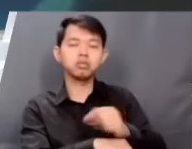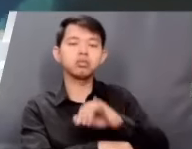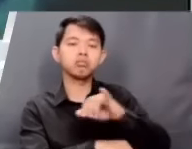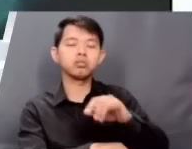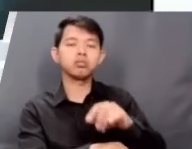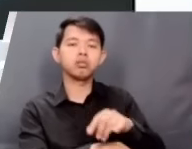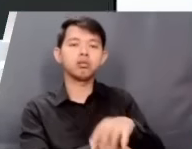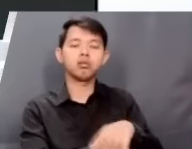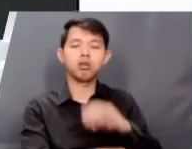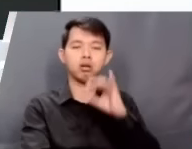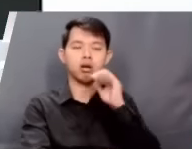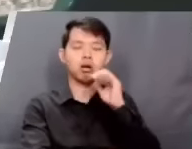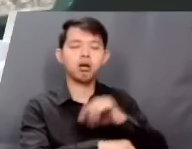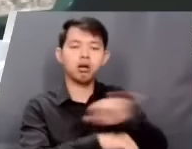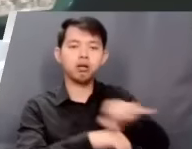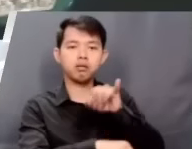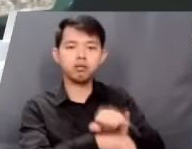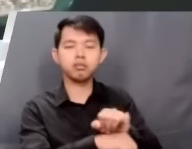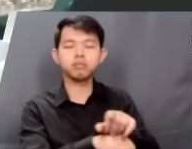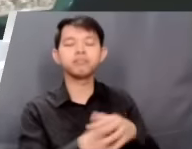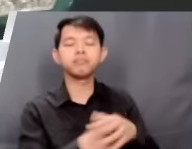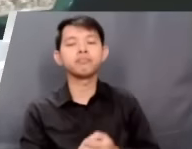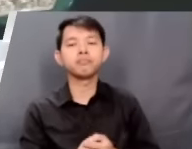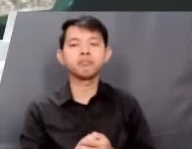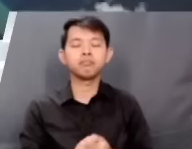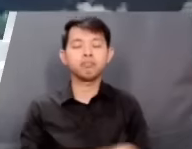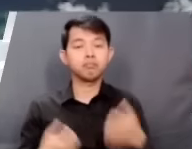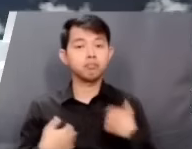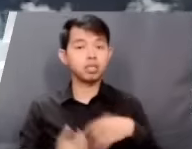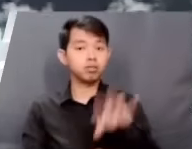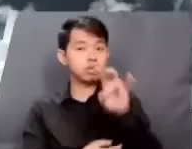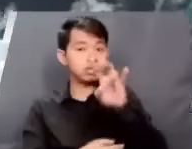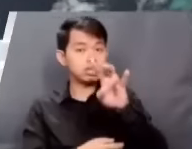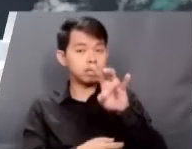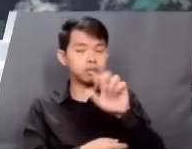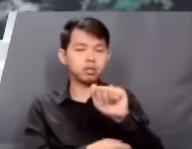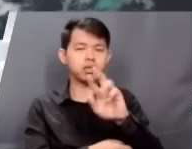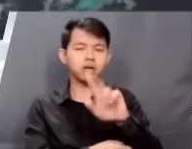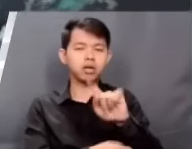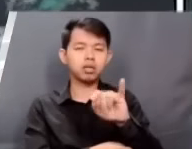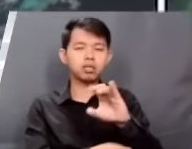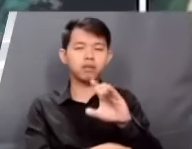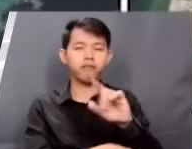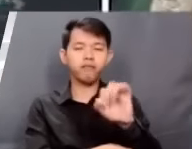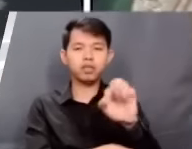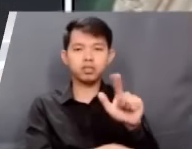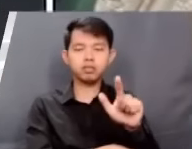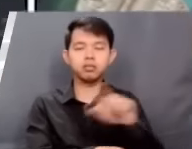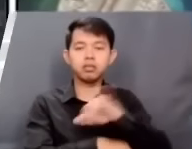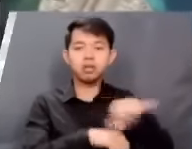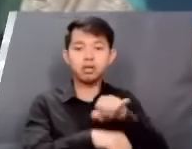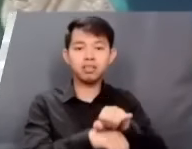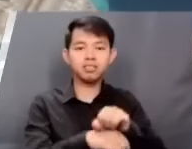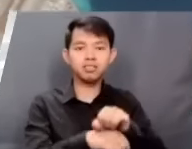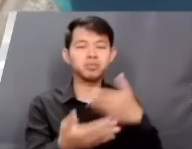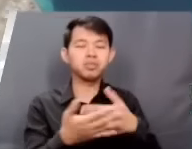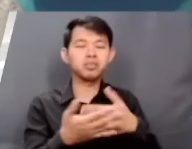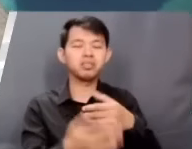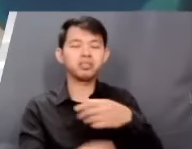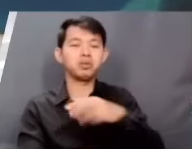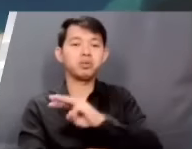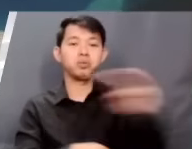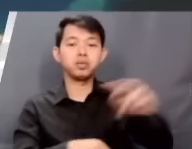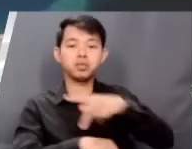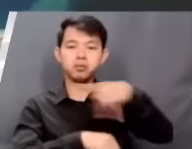Transparency Initiative, 7 artificial islands na ang nagagawa ng China sa West Philippine Sea mula pa noong